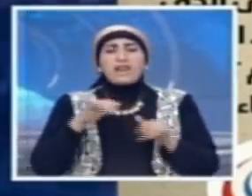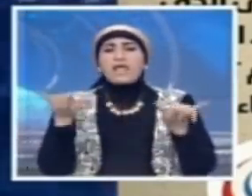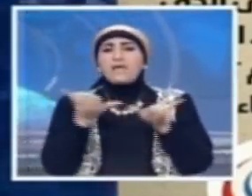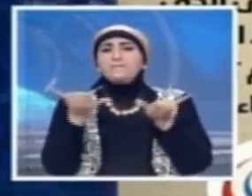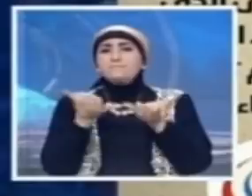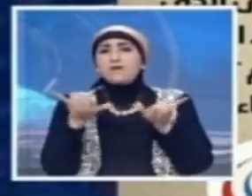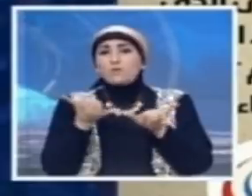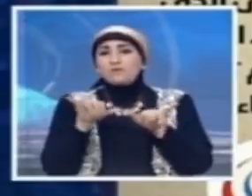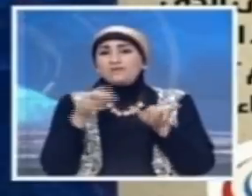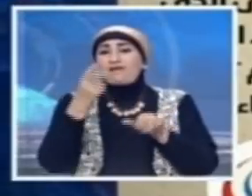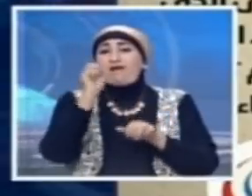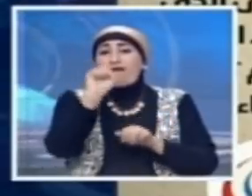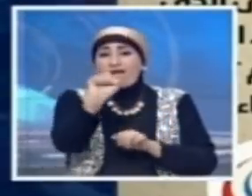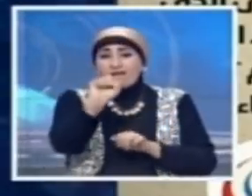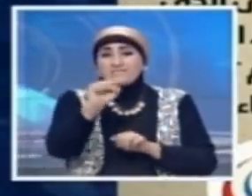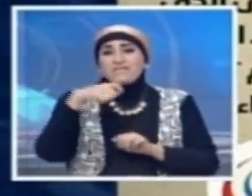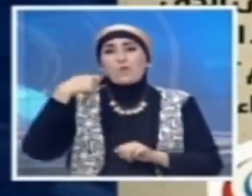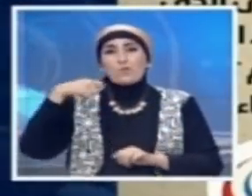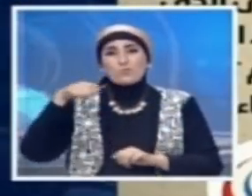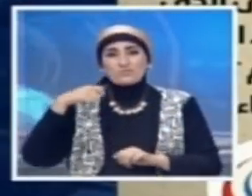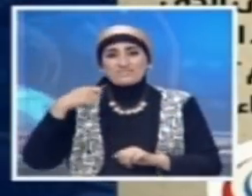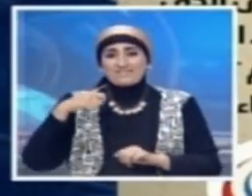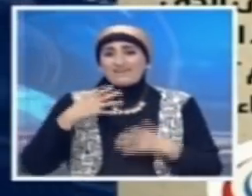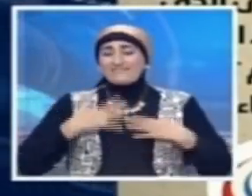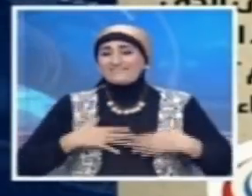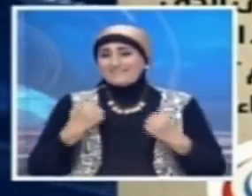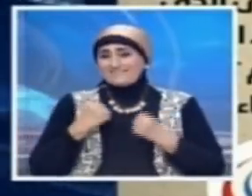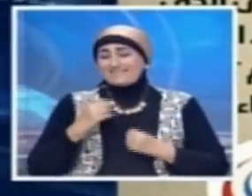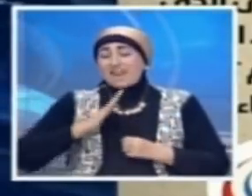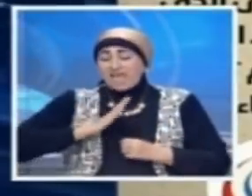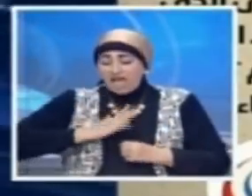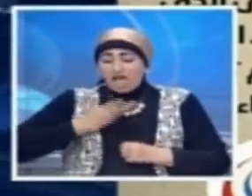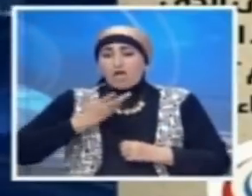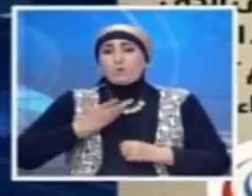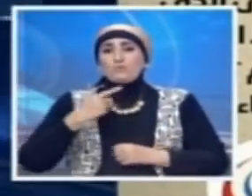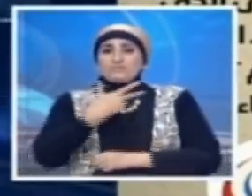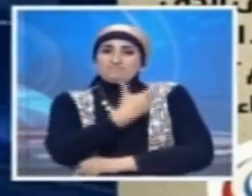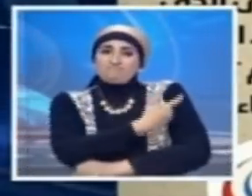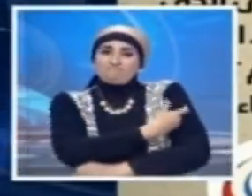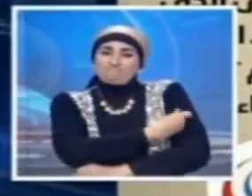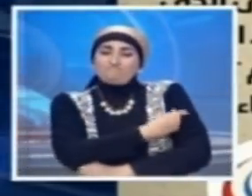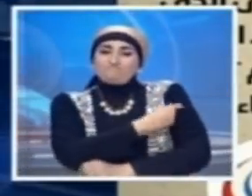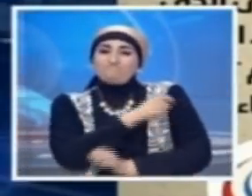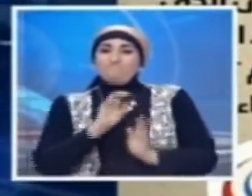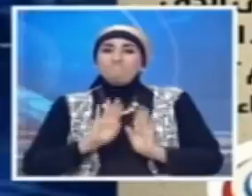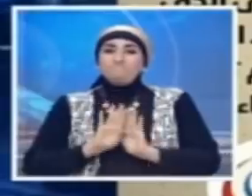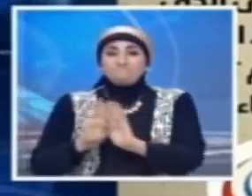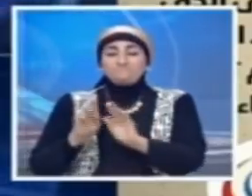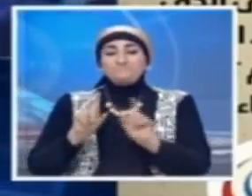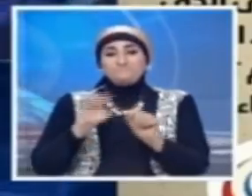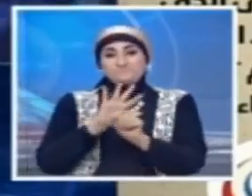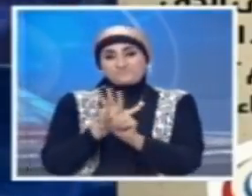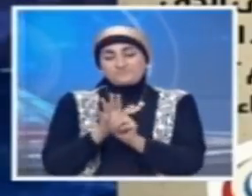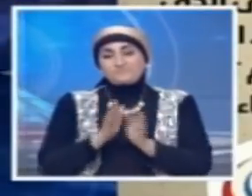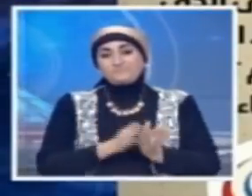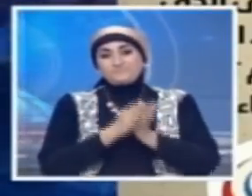من خلال الموقع الإلكتروني الذي أطلقته الوزارة لتسجيل الراغبين في الحصول على